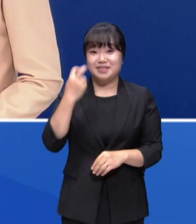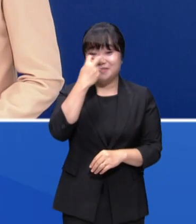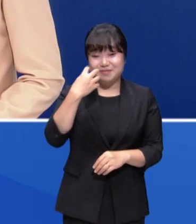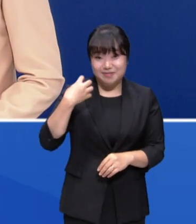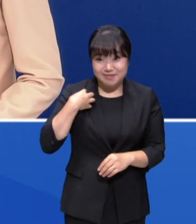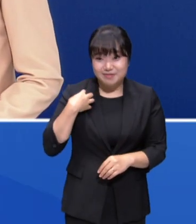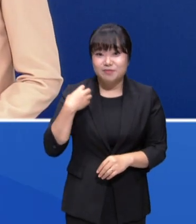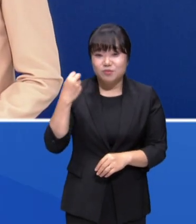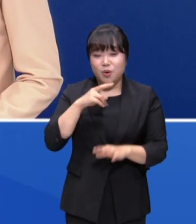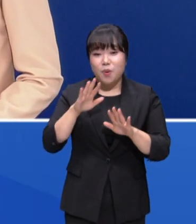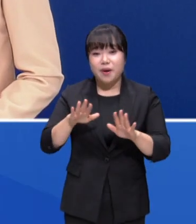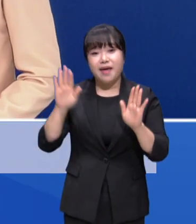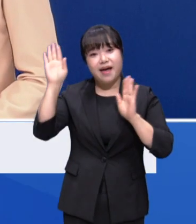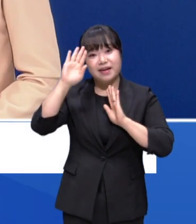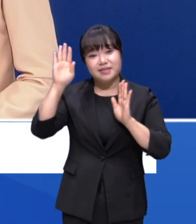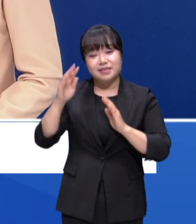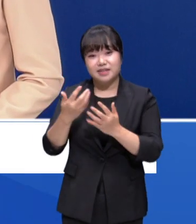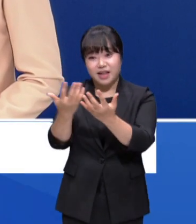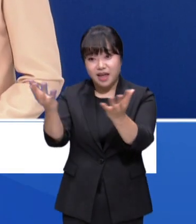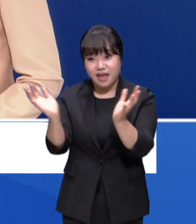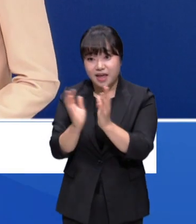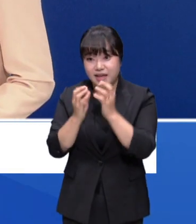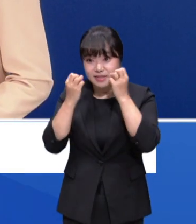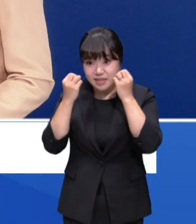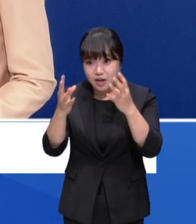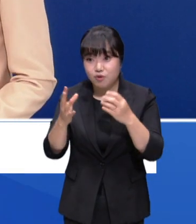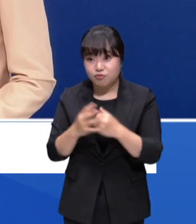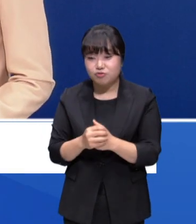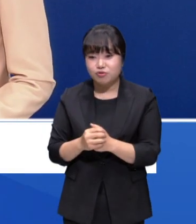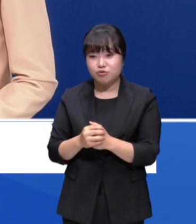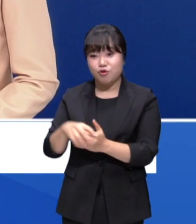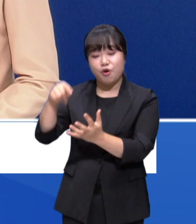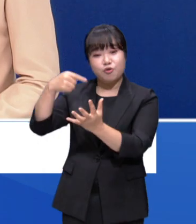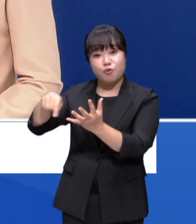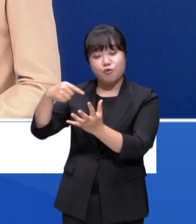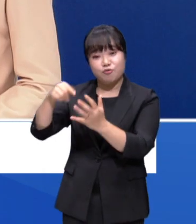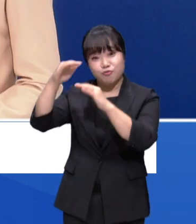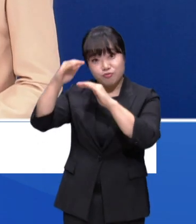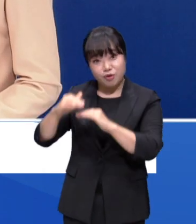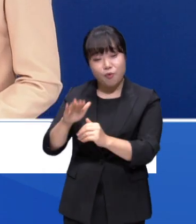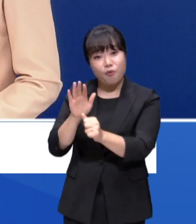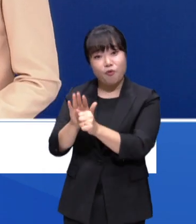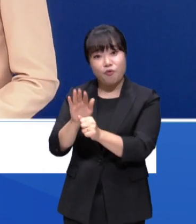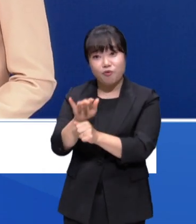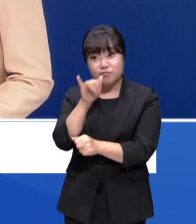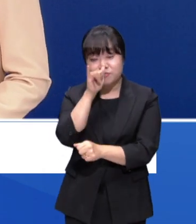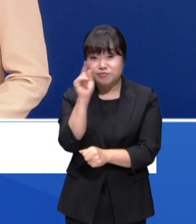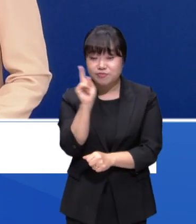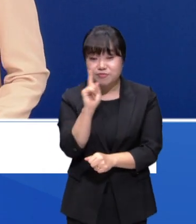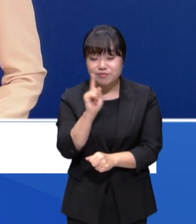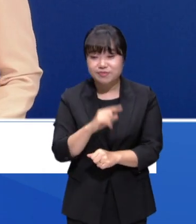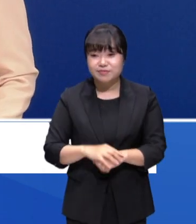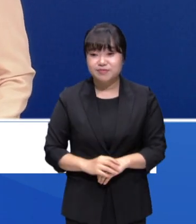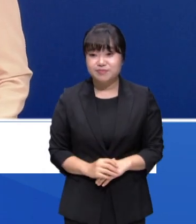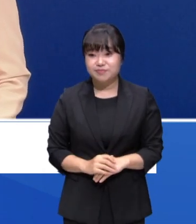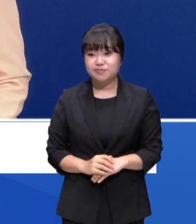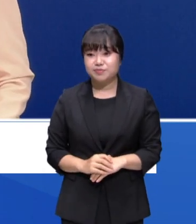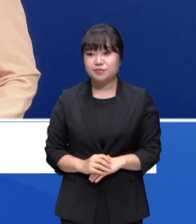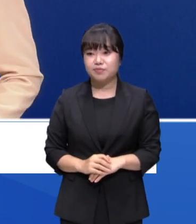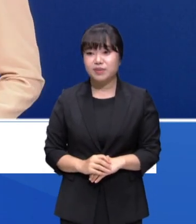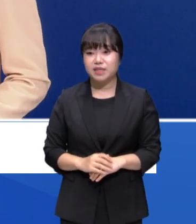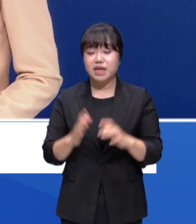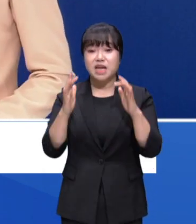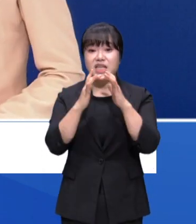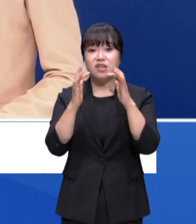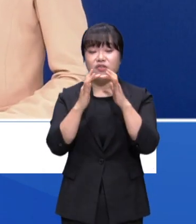또 올해 학생들에게 새로운 보훈 교육을 예, 지원하고 있다고 들었습니다. 메타버스를